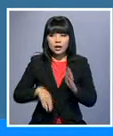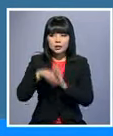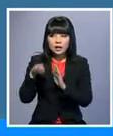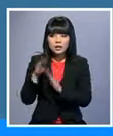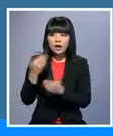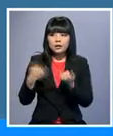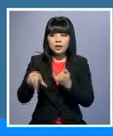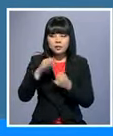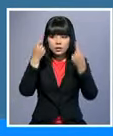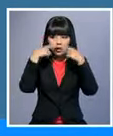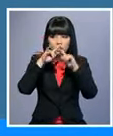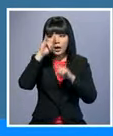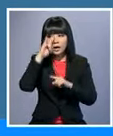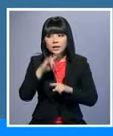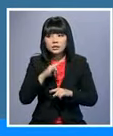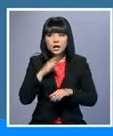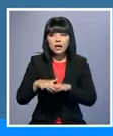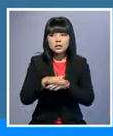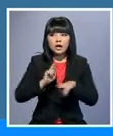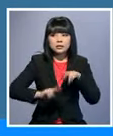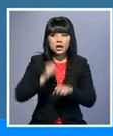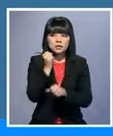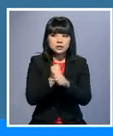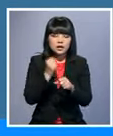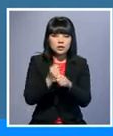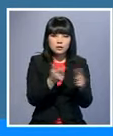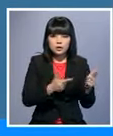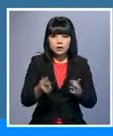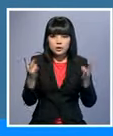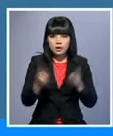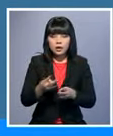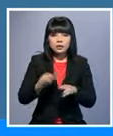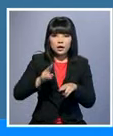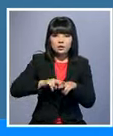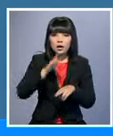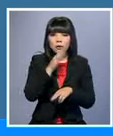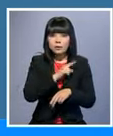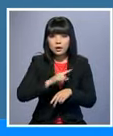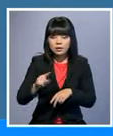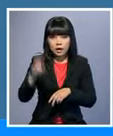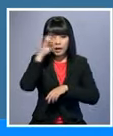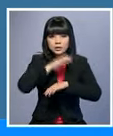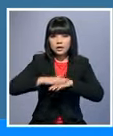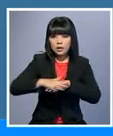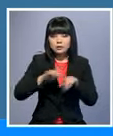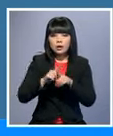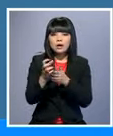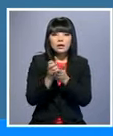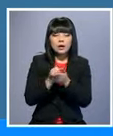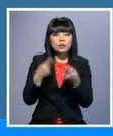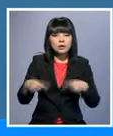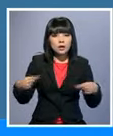индустриялық Қазақстан жасау. Сол кезде елдің барлық түрі өзгереді, басқа кадрлар